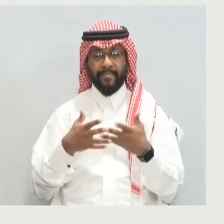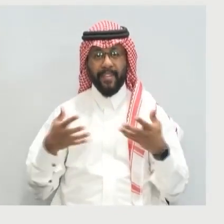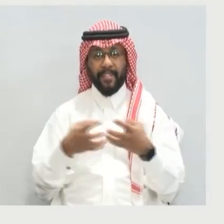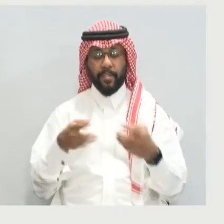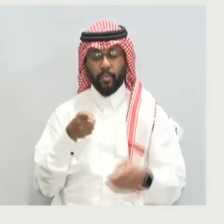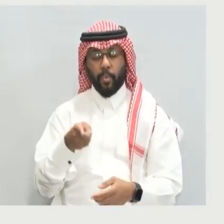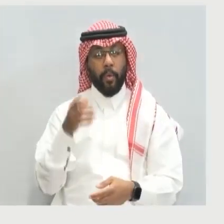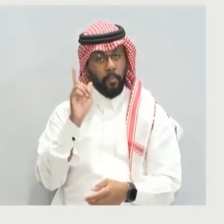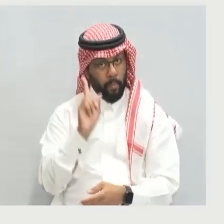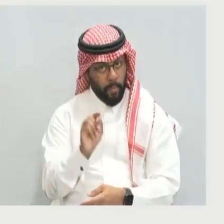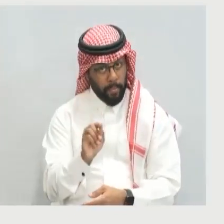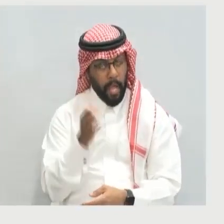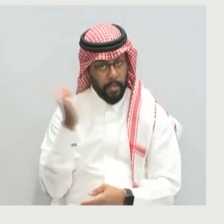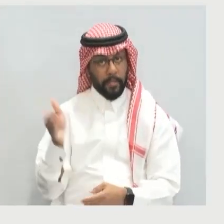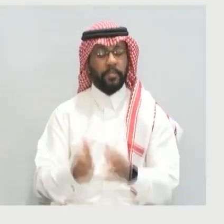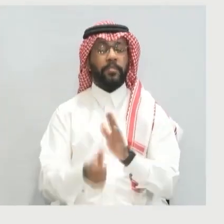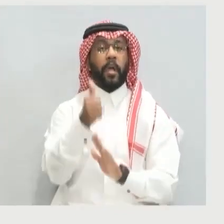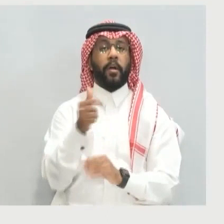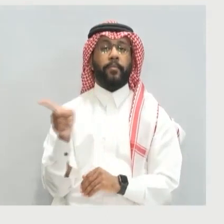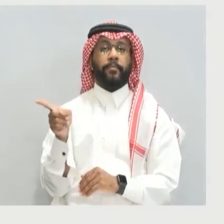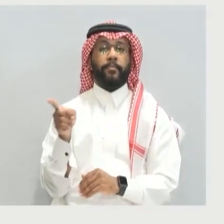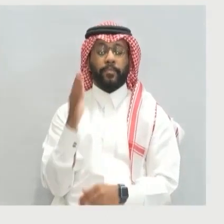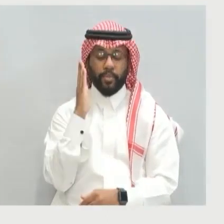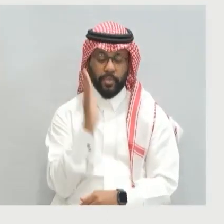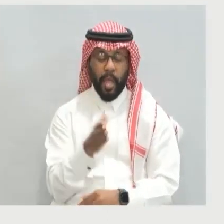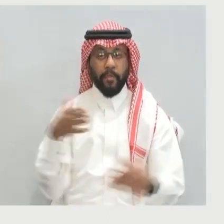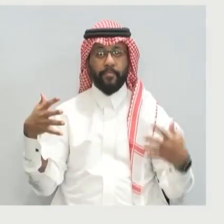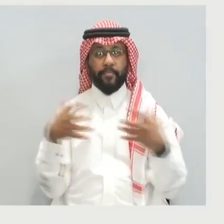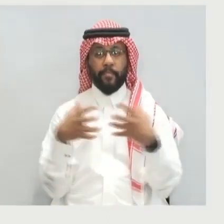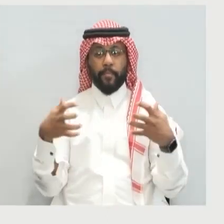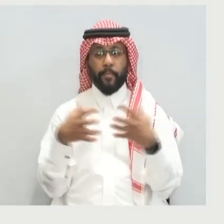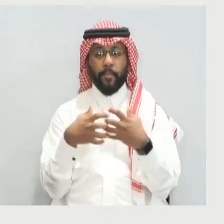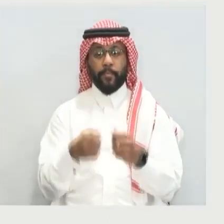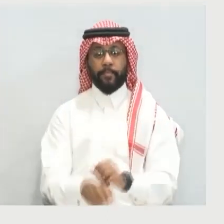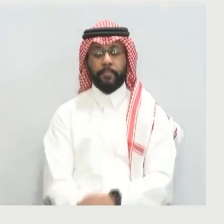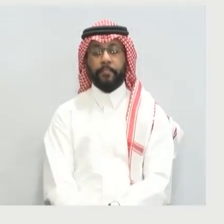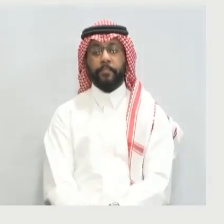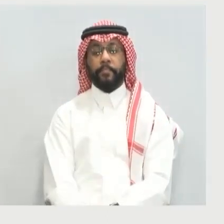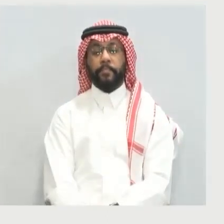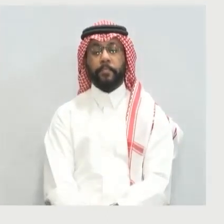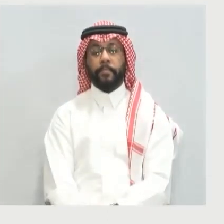ناتجين ونقول هنا ان التفاعل في هذه الحاله اتجاهه صحيح وهو ايضا